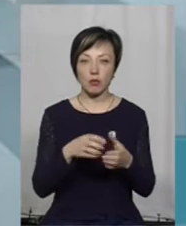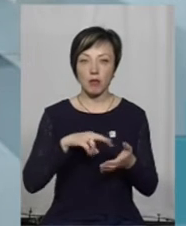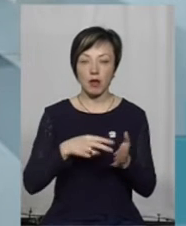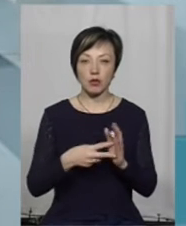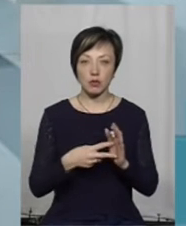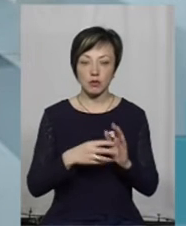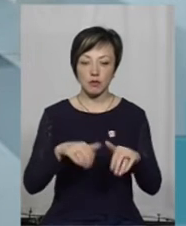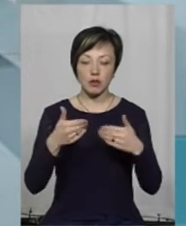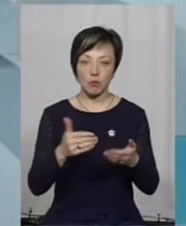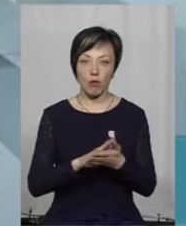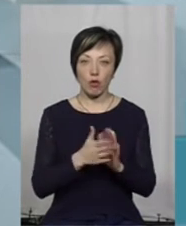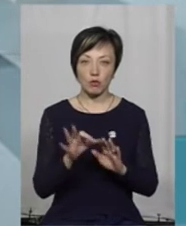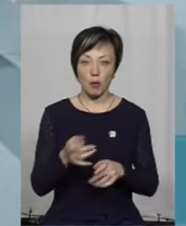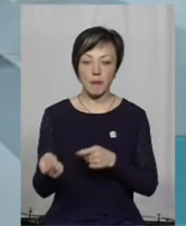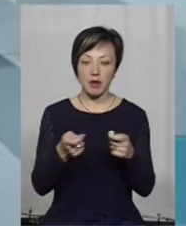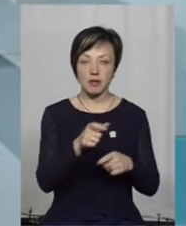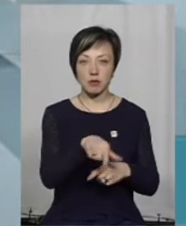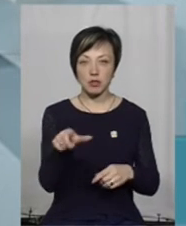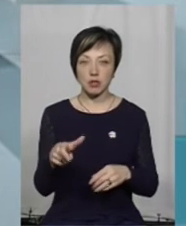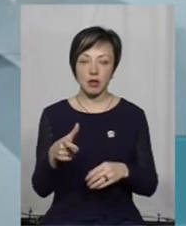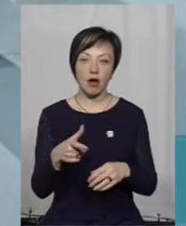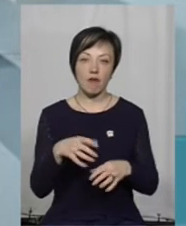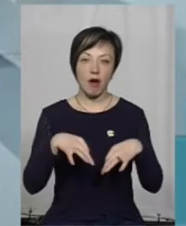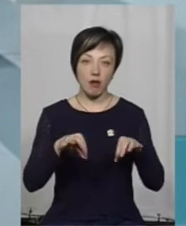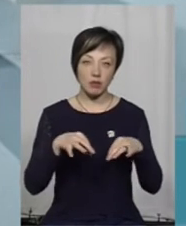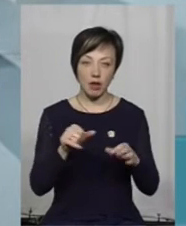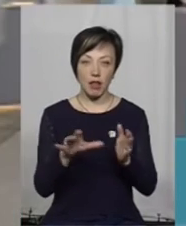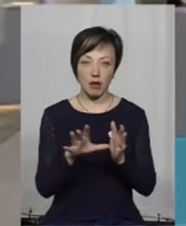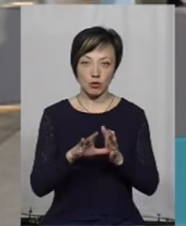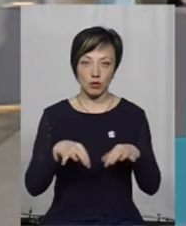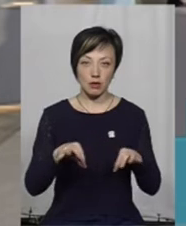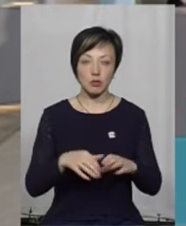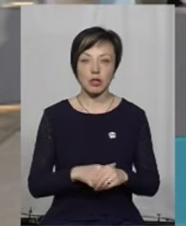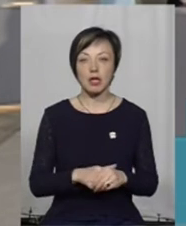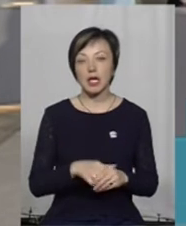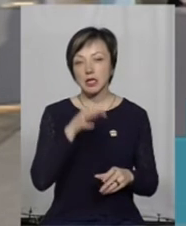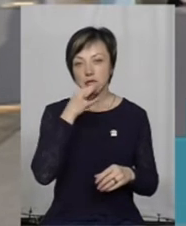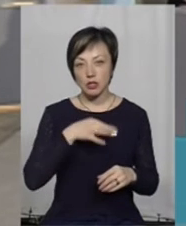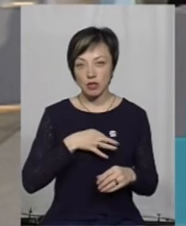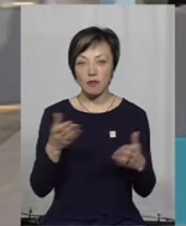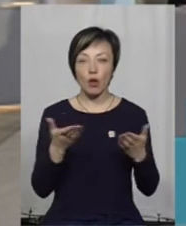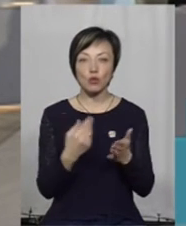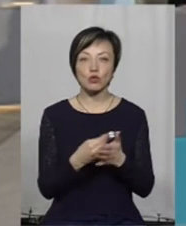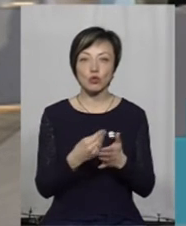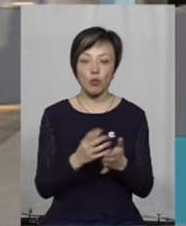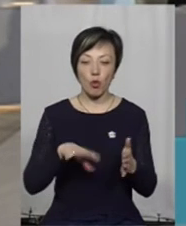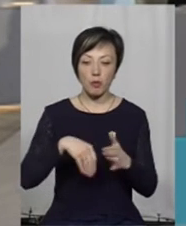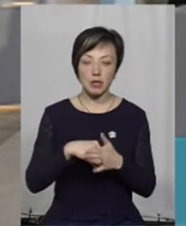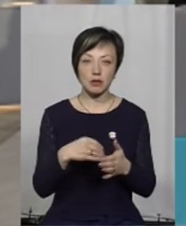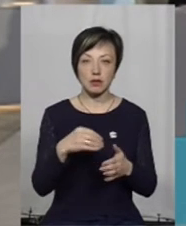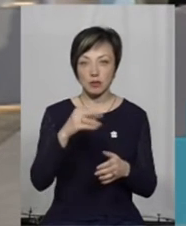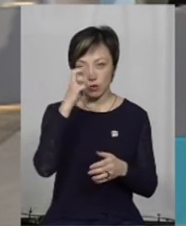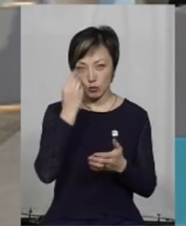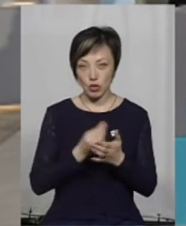винести положення про перевезення пасажирів в автотранспорті і в електротранспорті. Скажіть, а в яку суму обійдеться